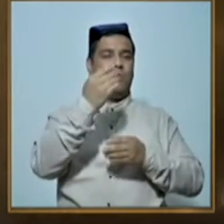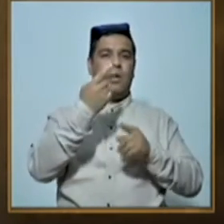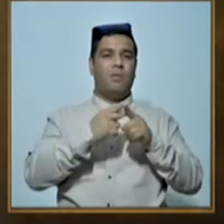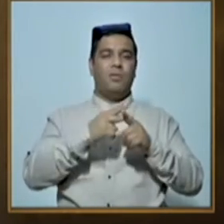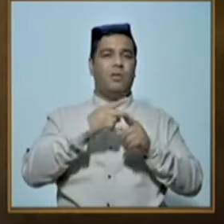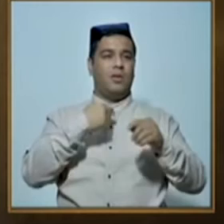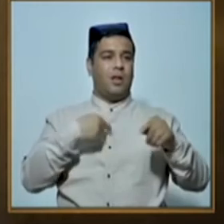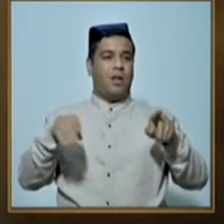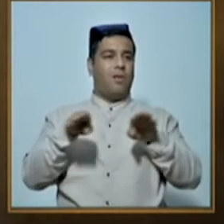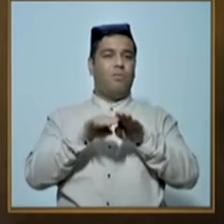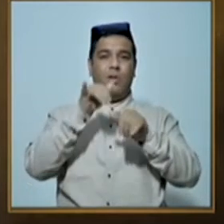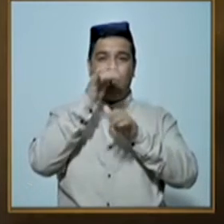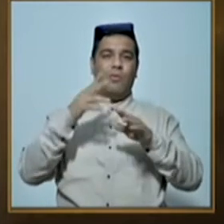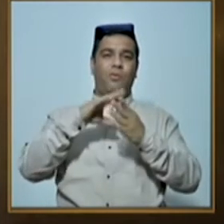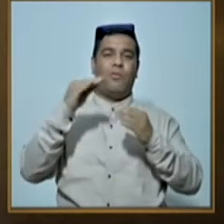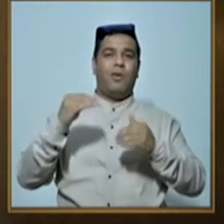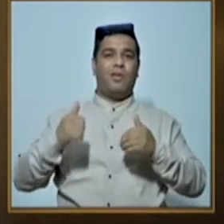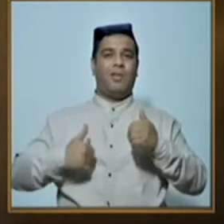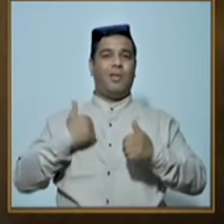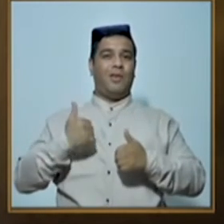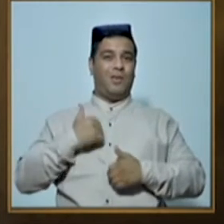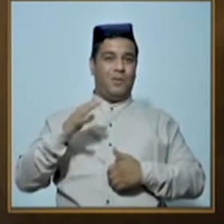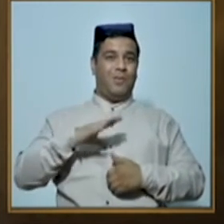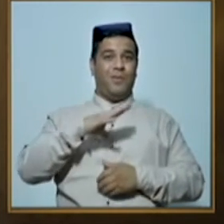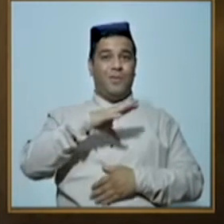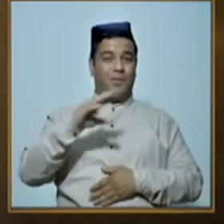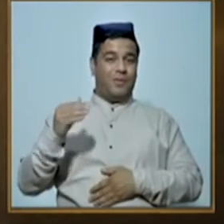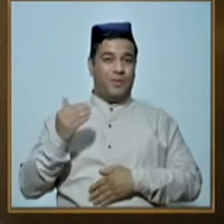degen, haliki acablanış kalplerine düştü.